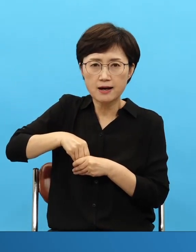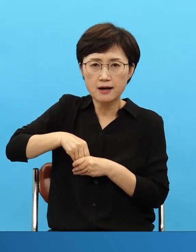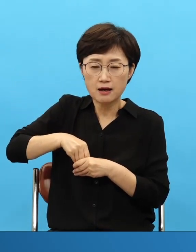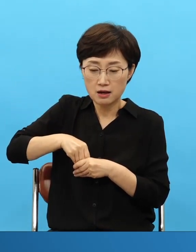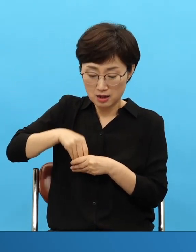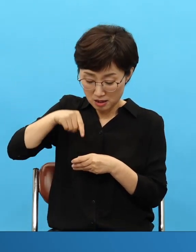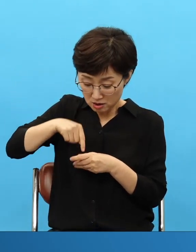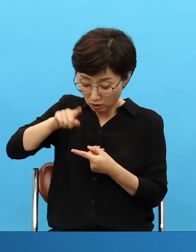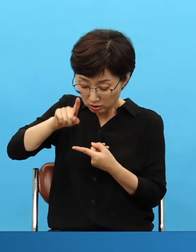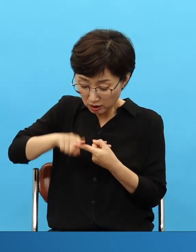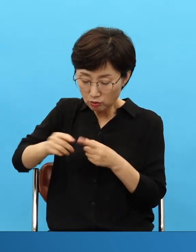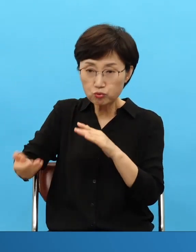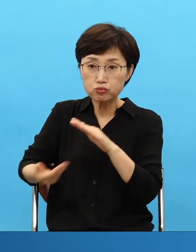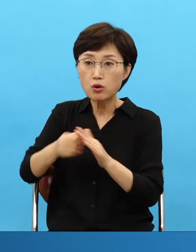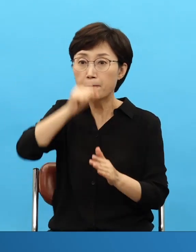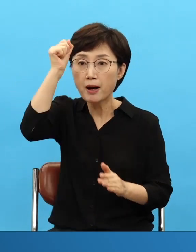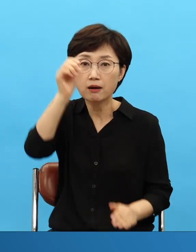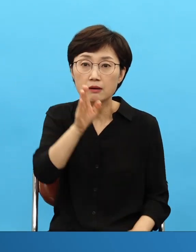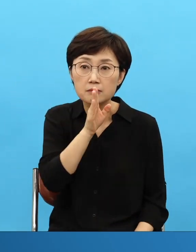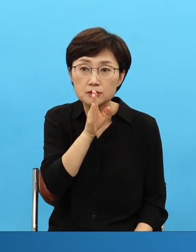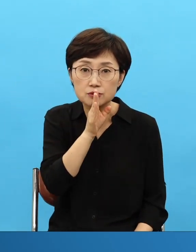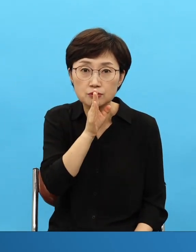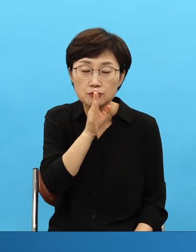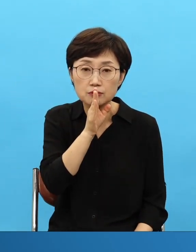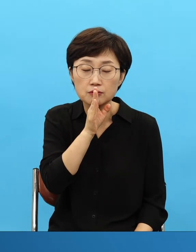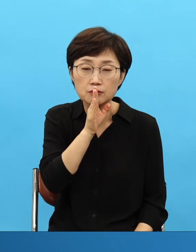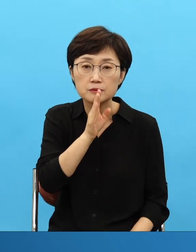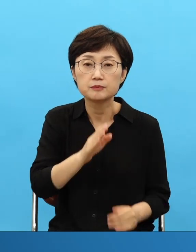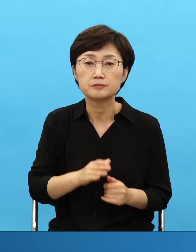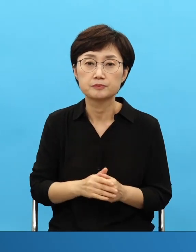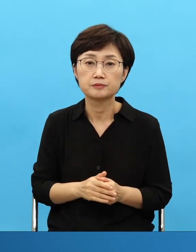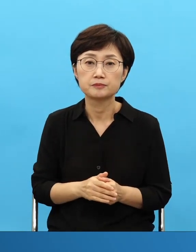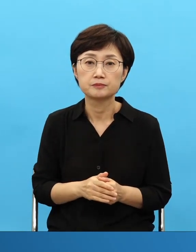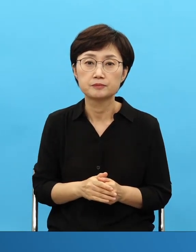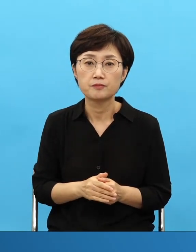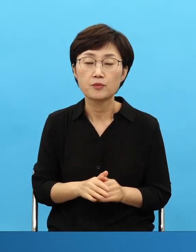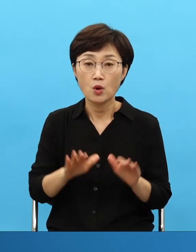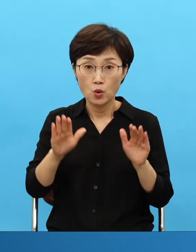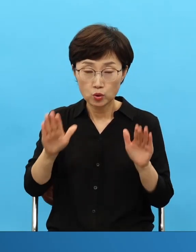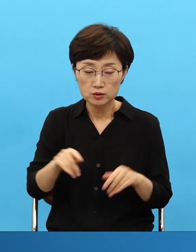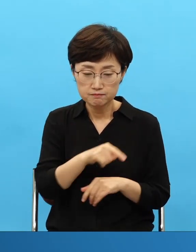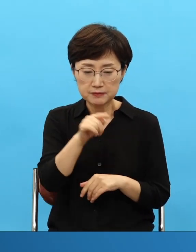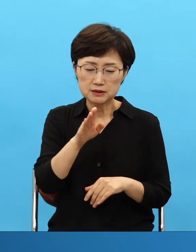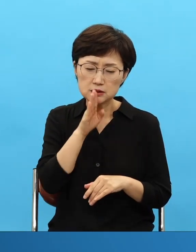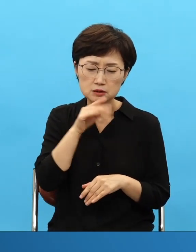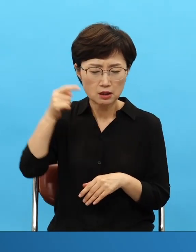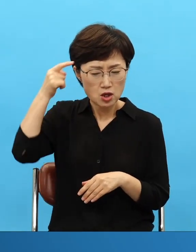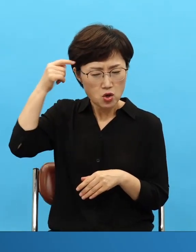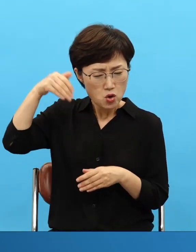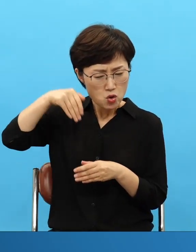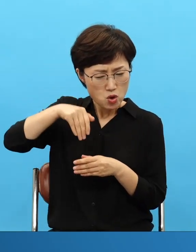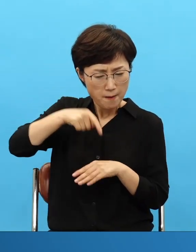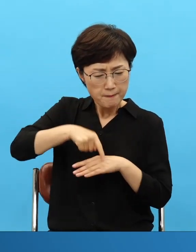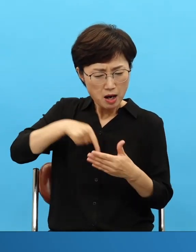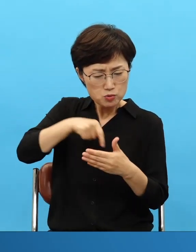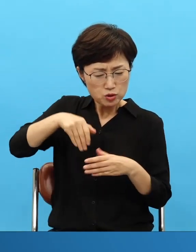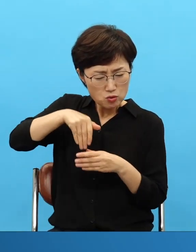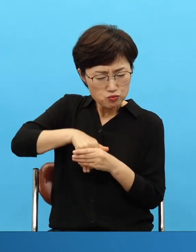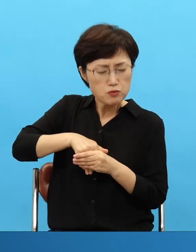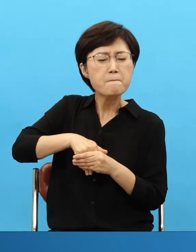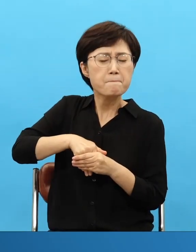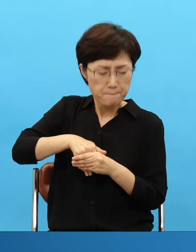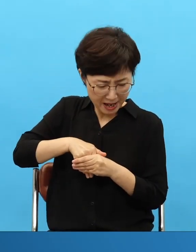fulfilled. 승리 조건은 세 가지가 있는데 그건 좀 이따 얘기하겠고요. 증거부터 얘기하는 겁니다. There are 3 conditions, and I'll speak of this later on, but I'm speaking